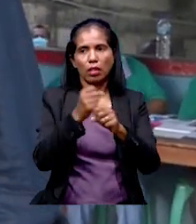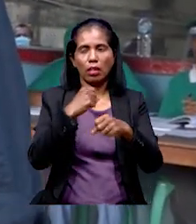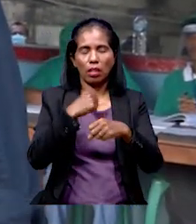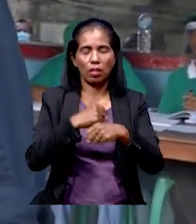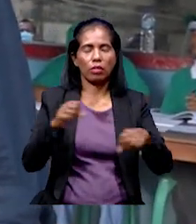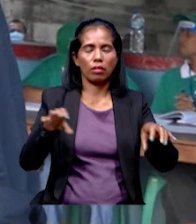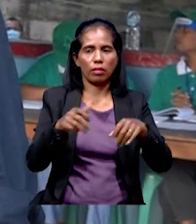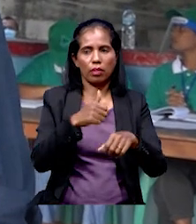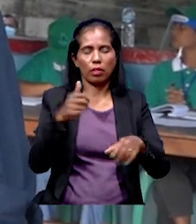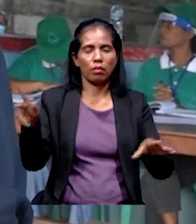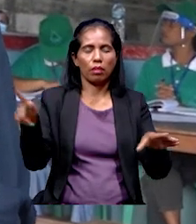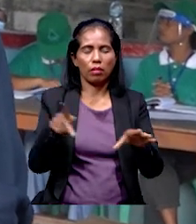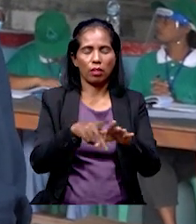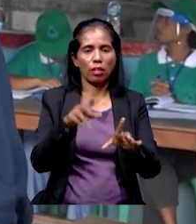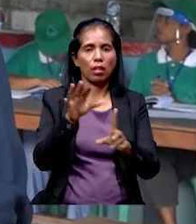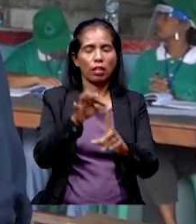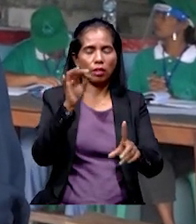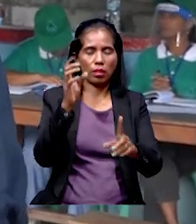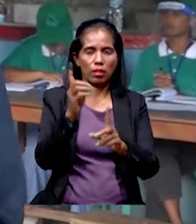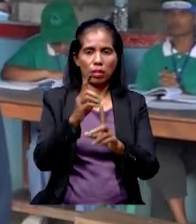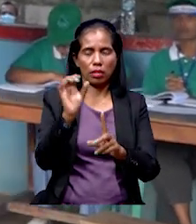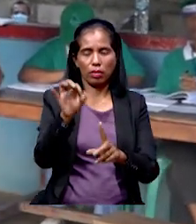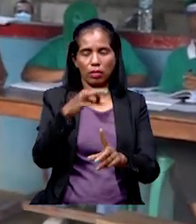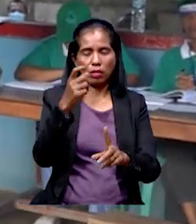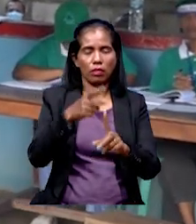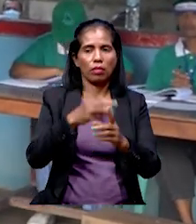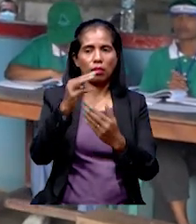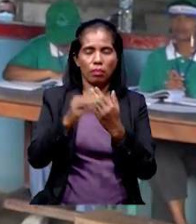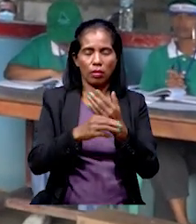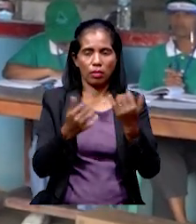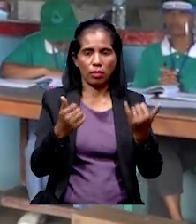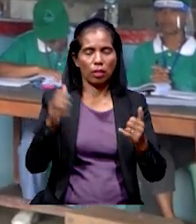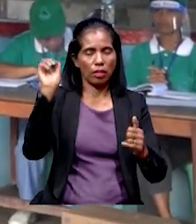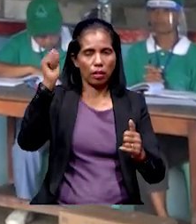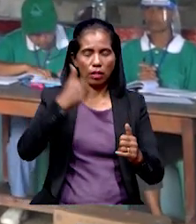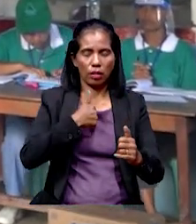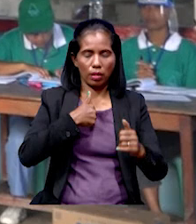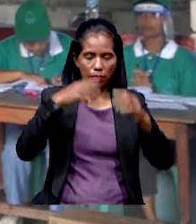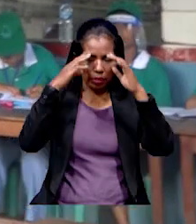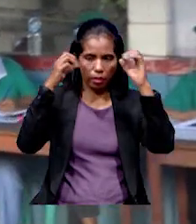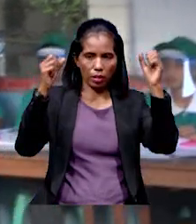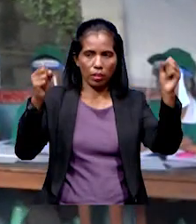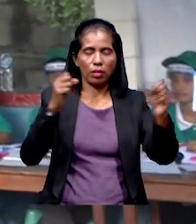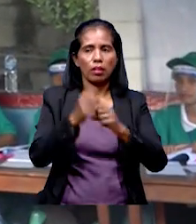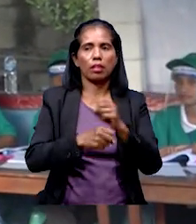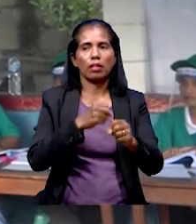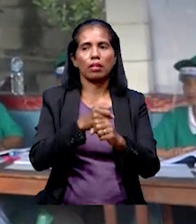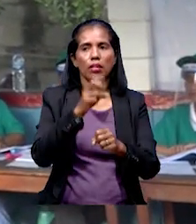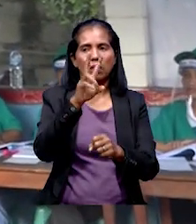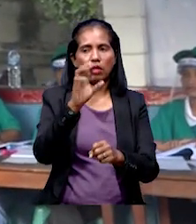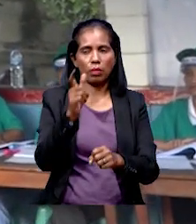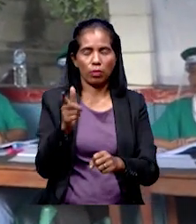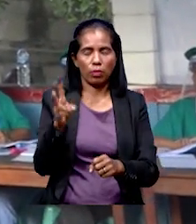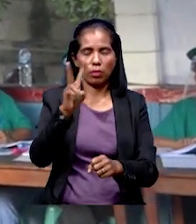privado. Hafoin partisipa le saun iha lorong sanlu resinsia fulang marsune, kandidatu Presidente Republika ba periudu tina rihun rua